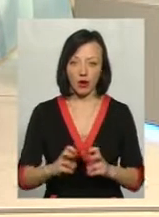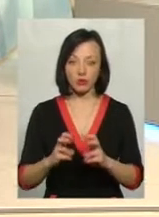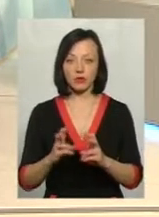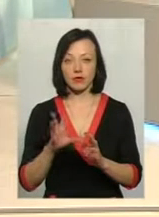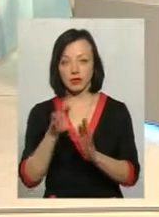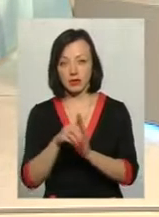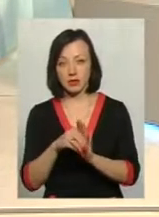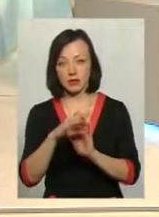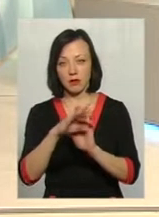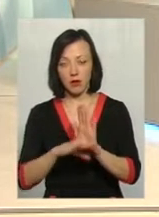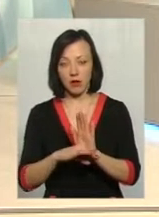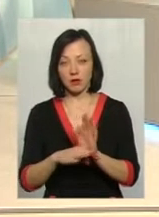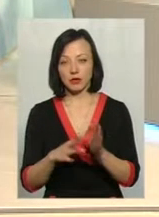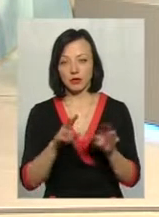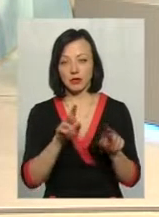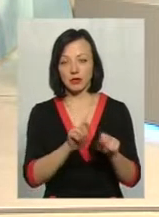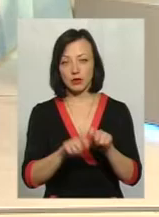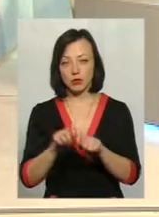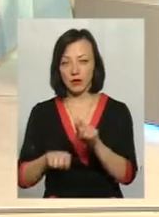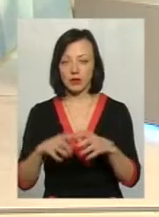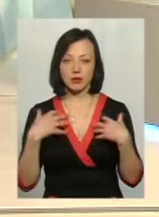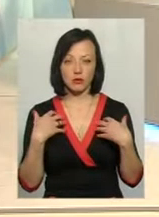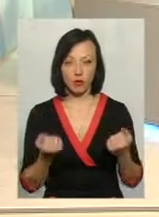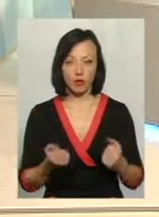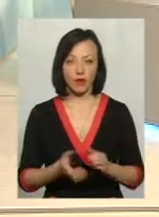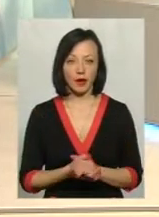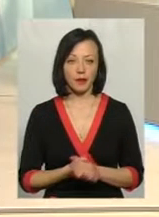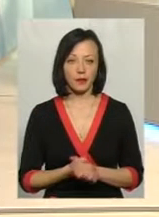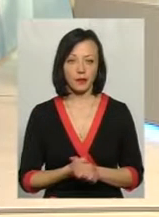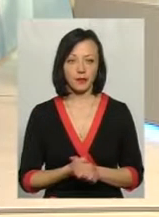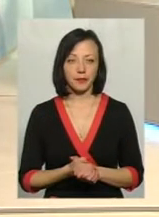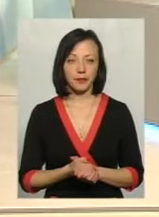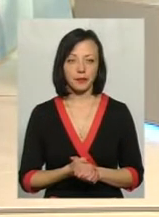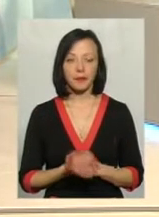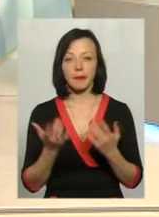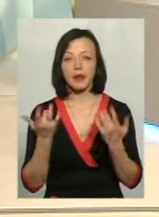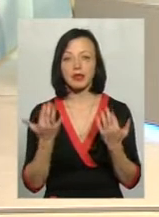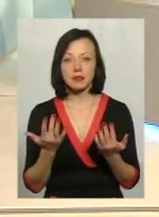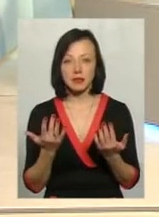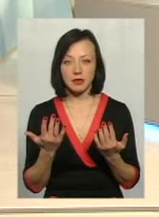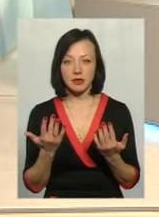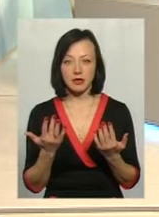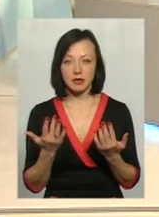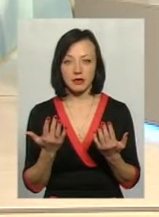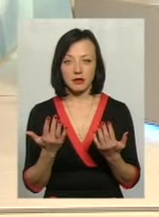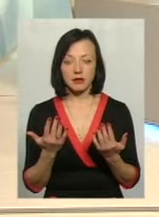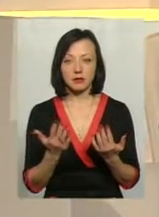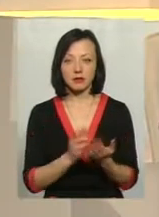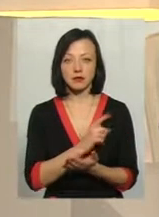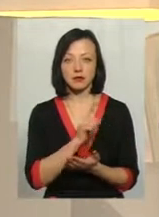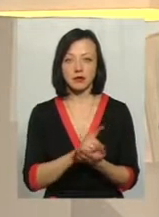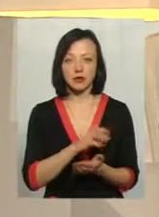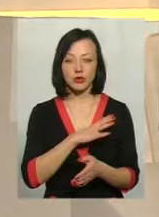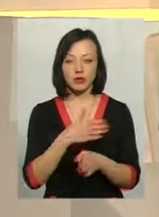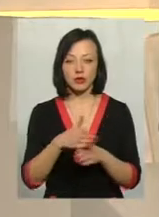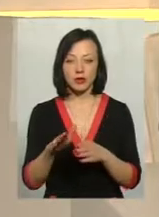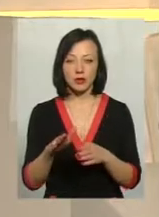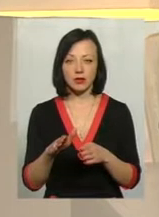вести, слідкувати за їхнім здоров'ям, скільки має бути виділено